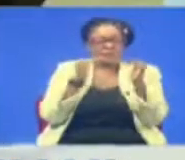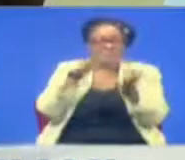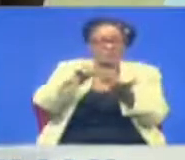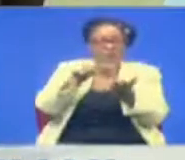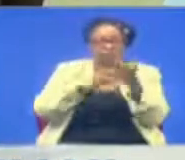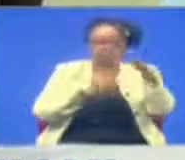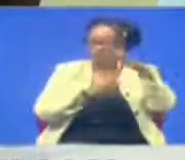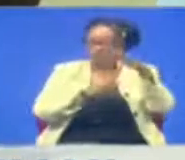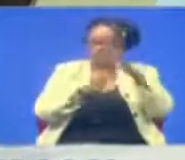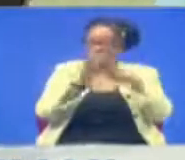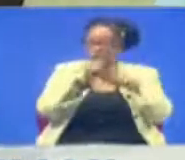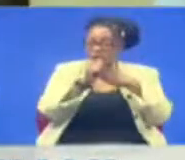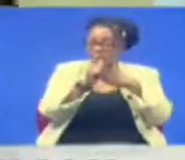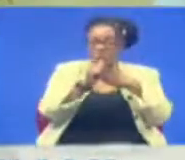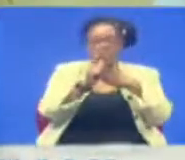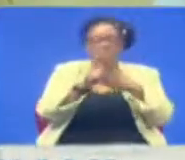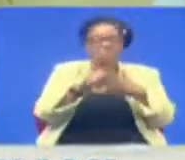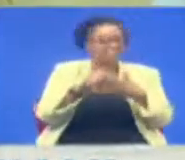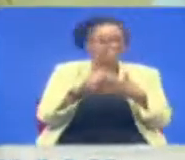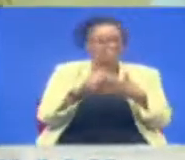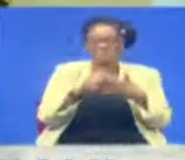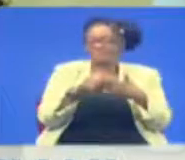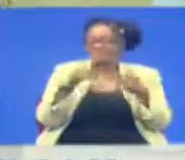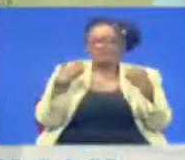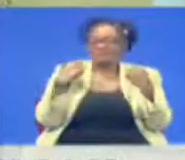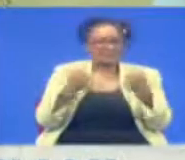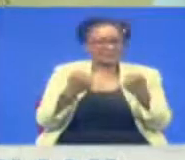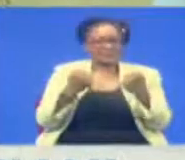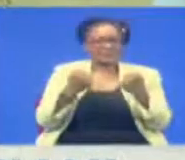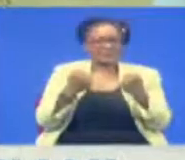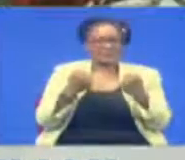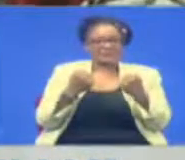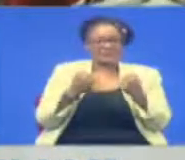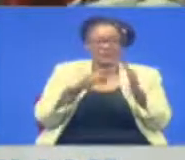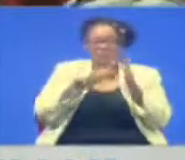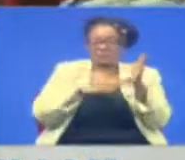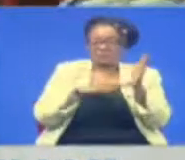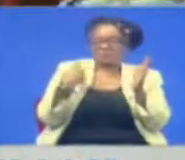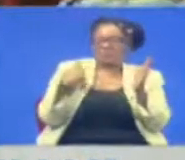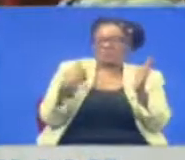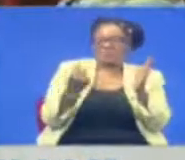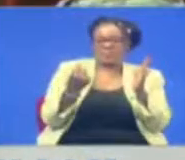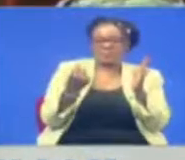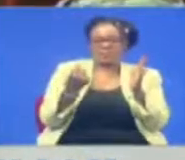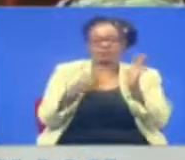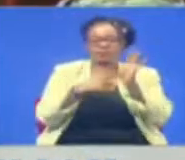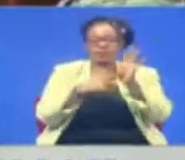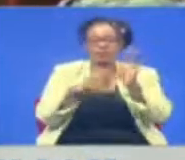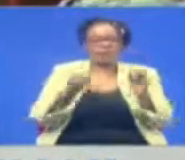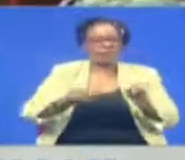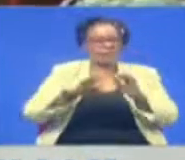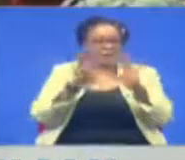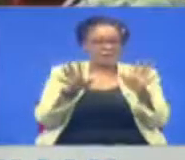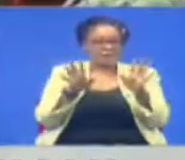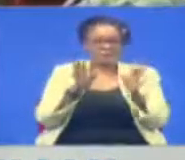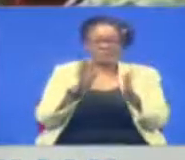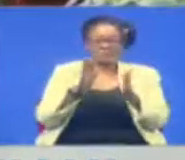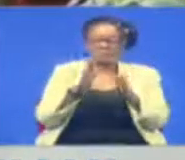za uongozi bado ni ndefu. Ripoti ya hivi karibuni ya Umoja wa Mataifa inaonyesha kuwa kati ya